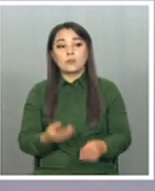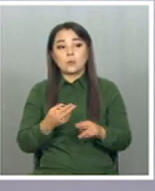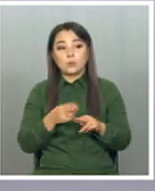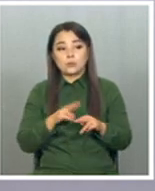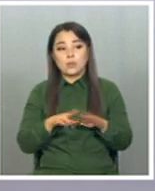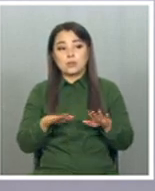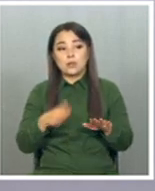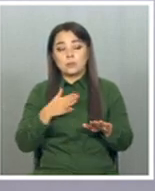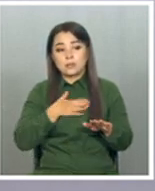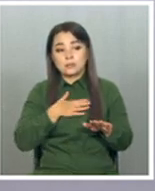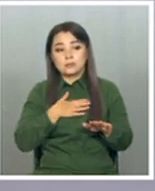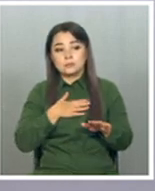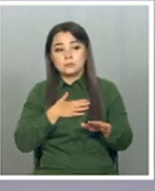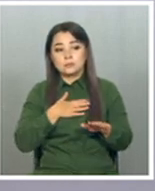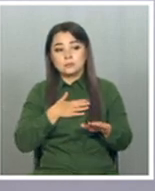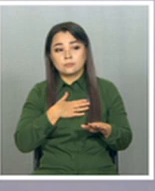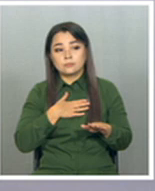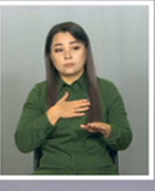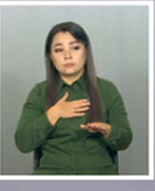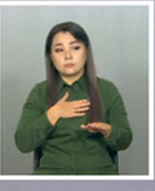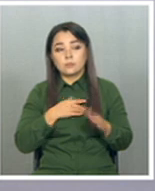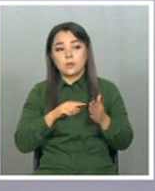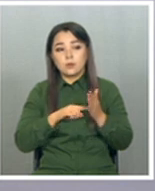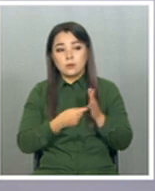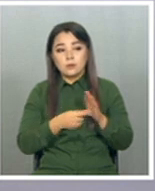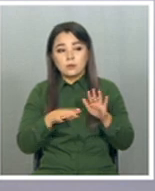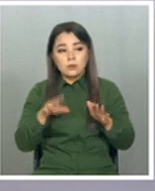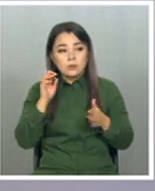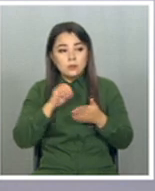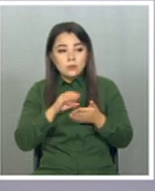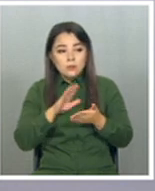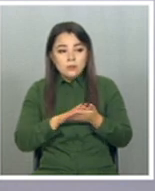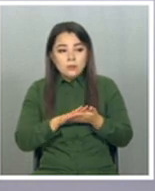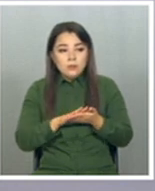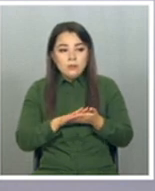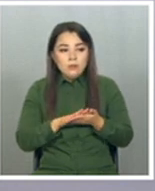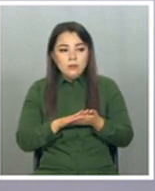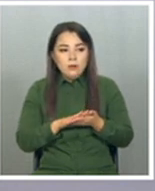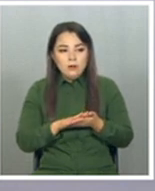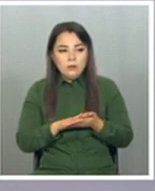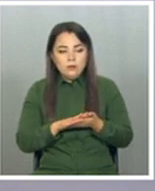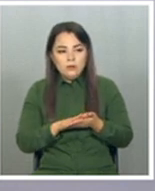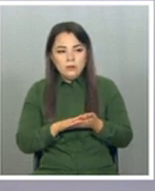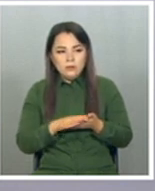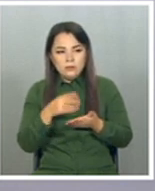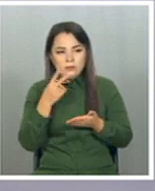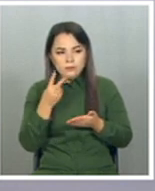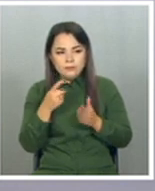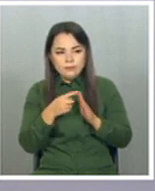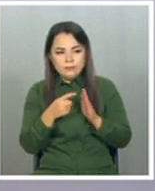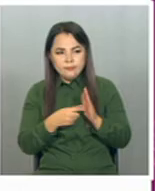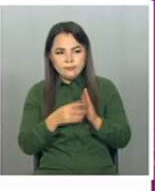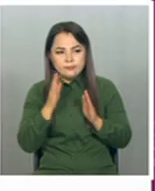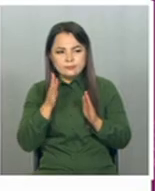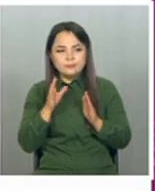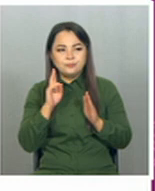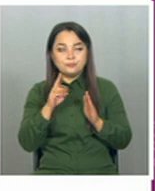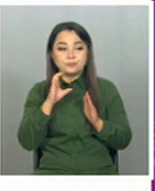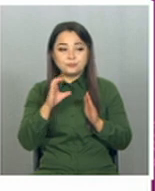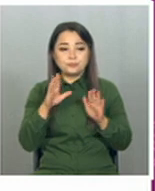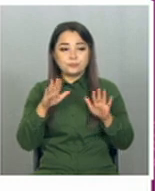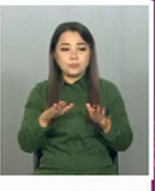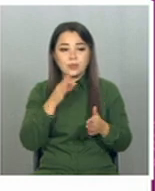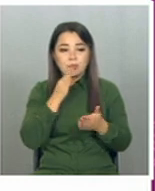жерден біз мынау көбейтіндінің мәнін мынау 2-ге бөлсек, яғни, КЦ-ның